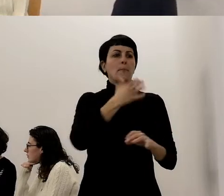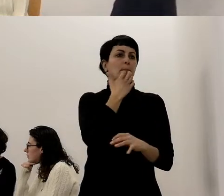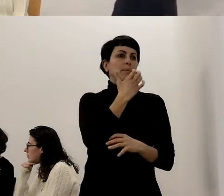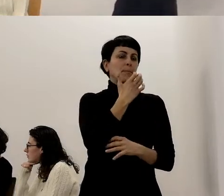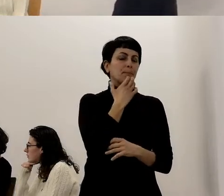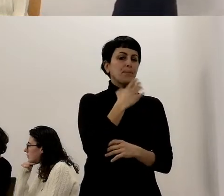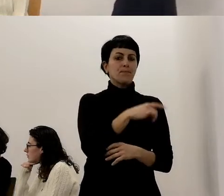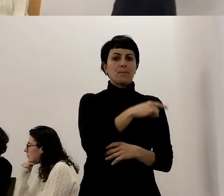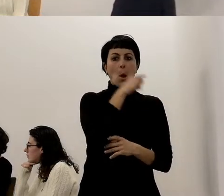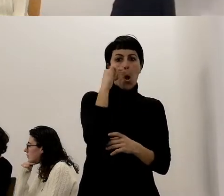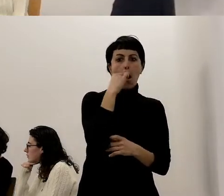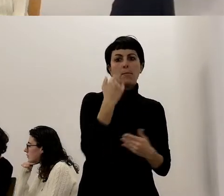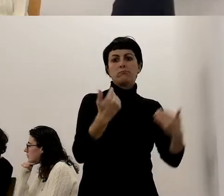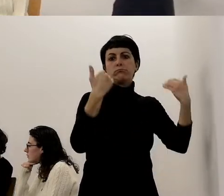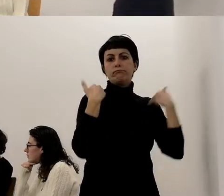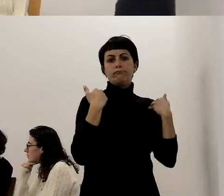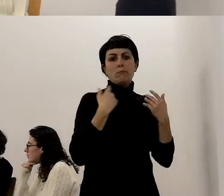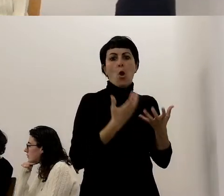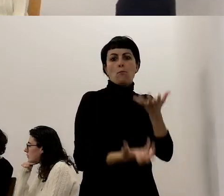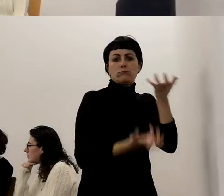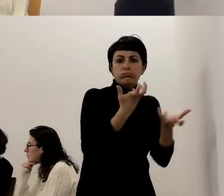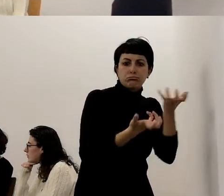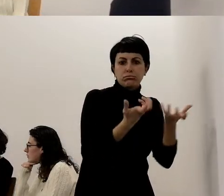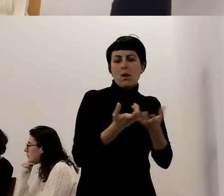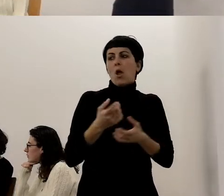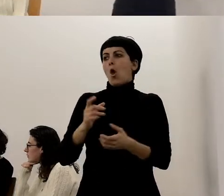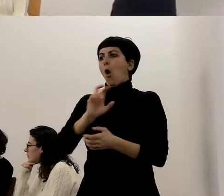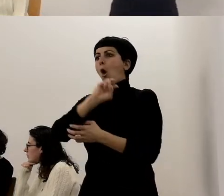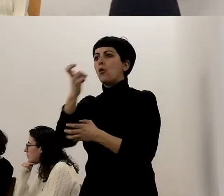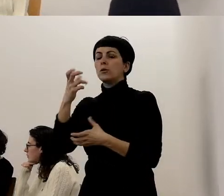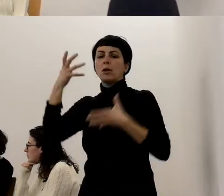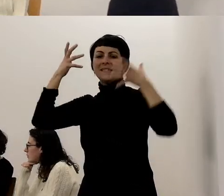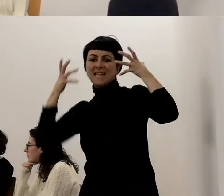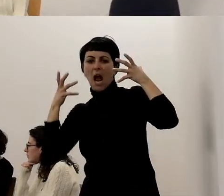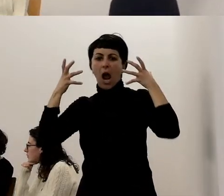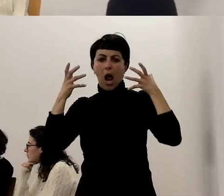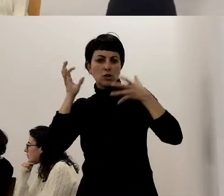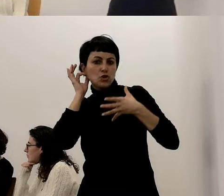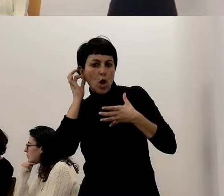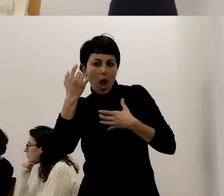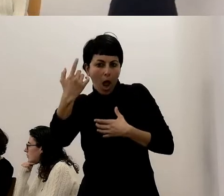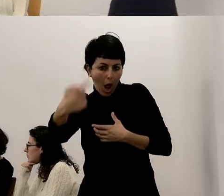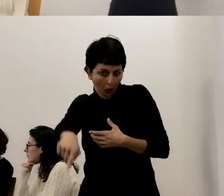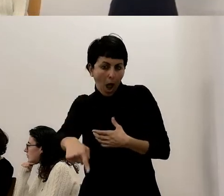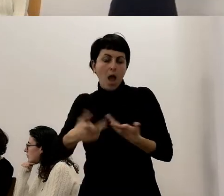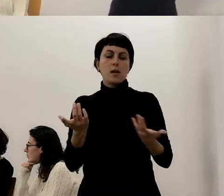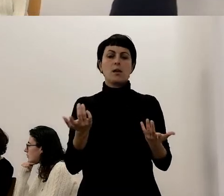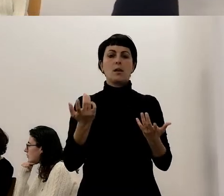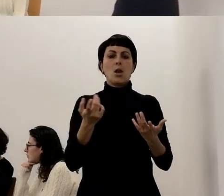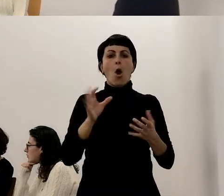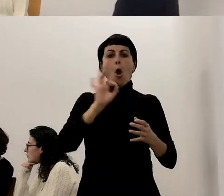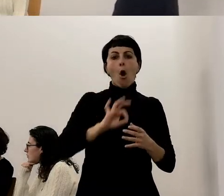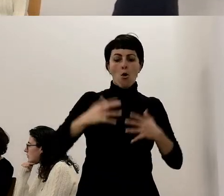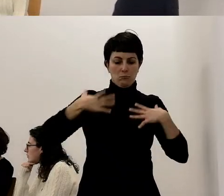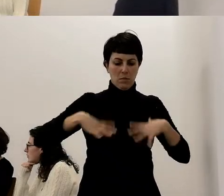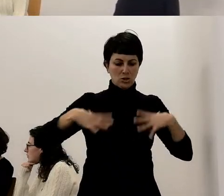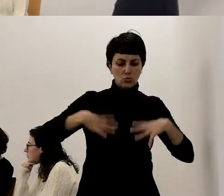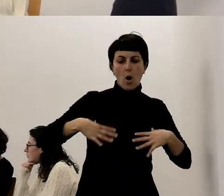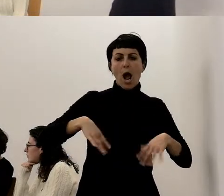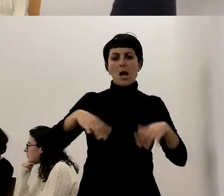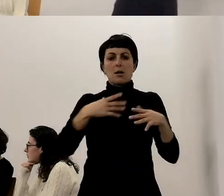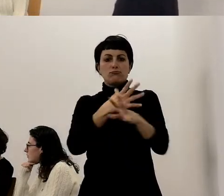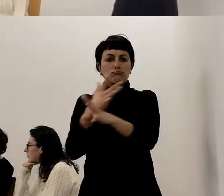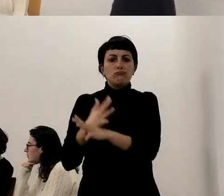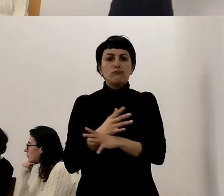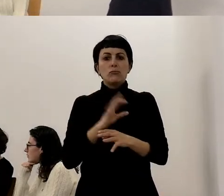entrepans per Sant Roc, hi ha dones que porten gegants, hi ha homes que ajuden en el vestuari, hi ha dones